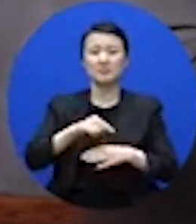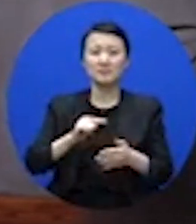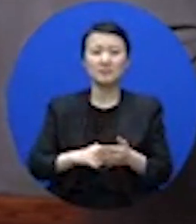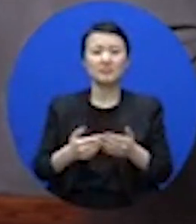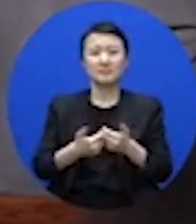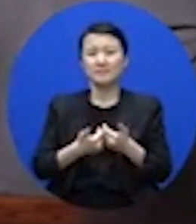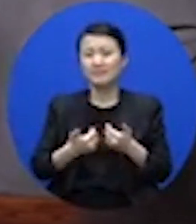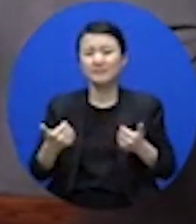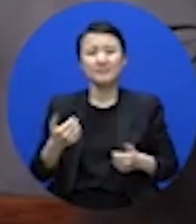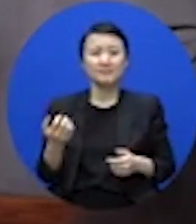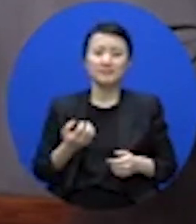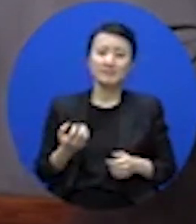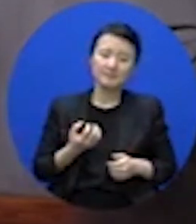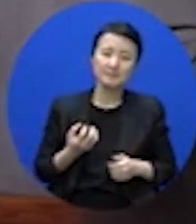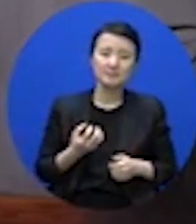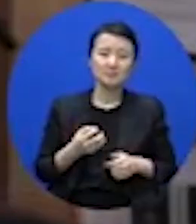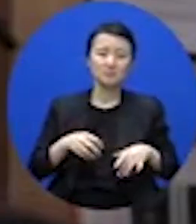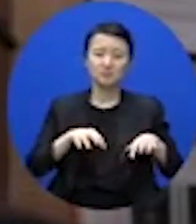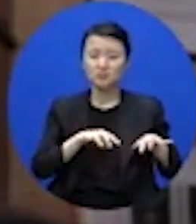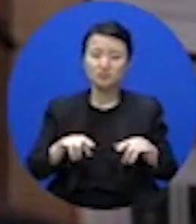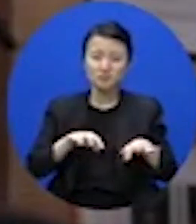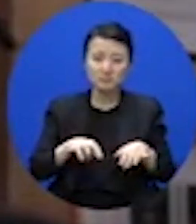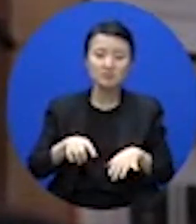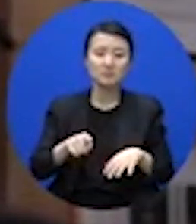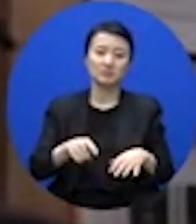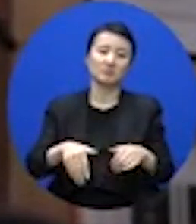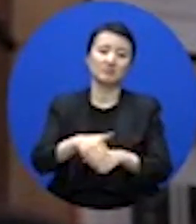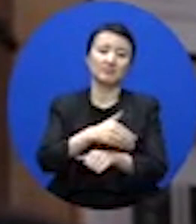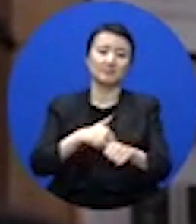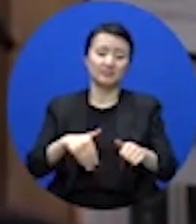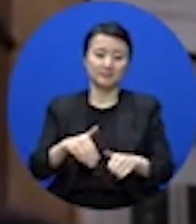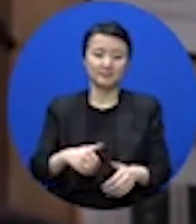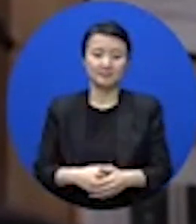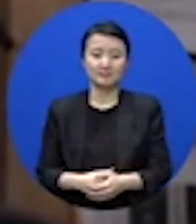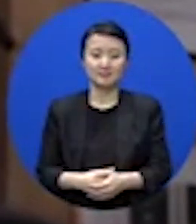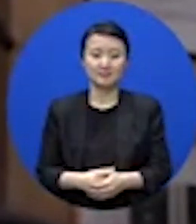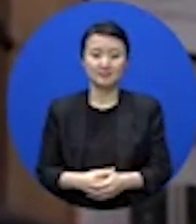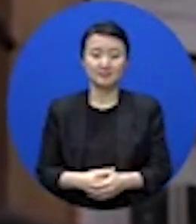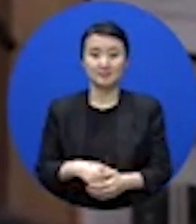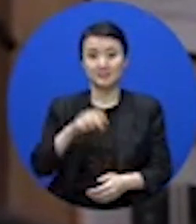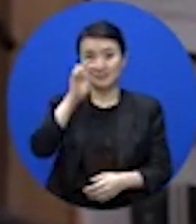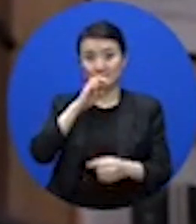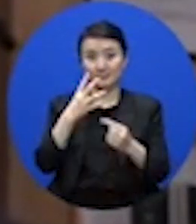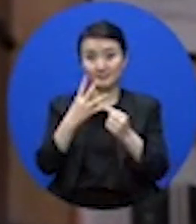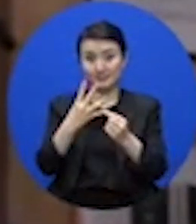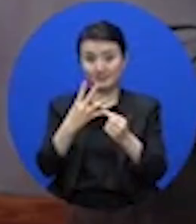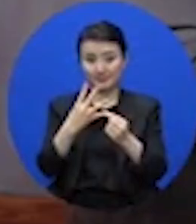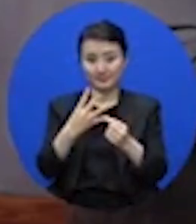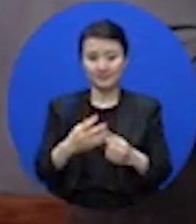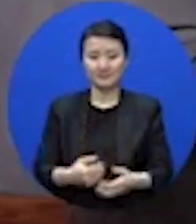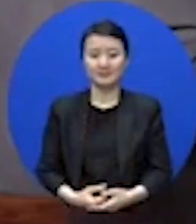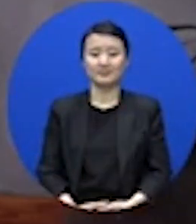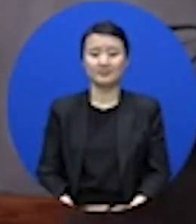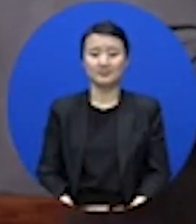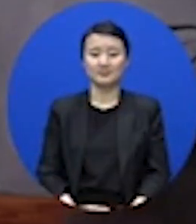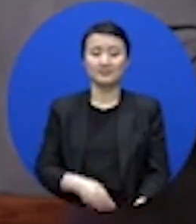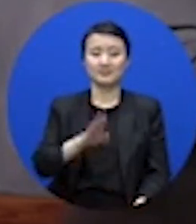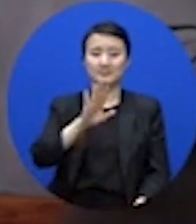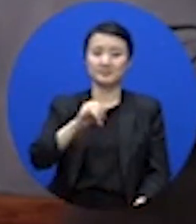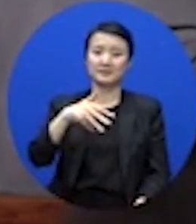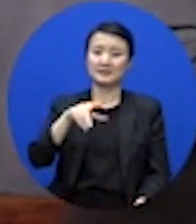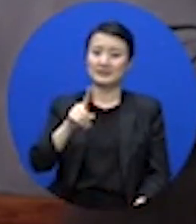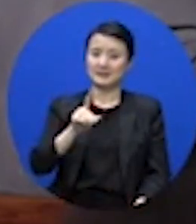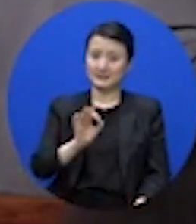헤어져서 아프면서 막 이렇게 그런 치다는 거. 그 다음에 이런 음악들도 있어요. 예, 비창이고요.